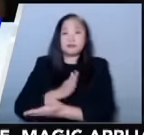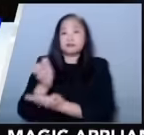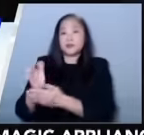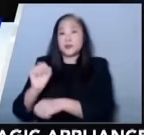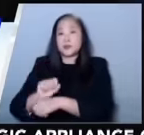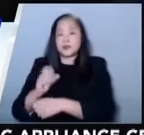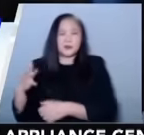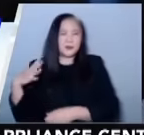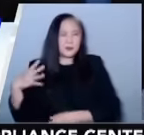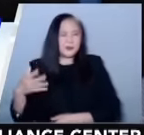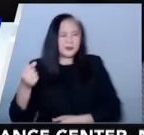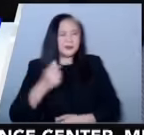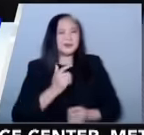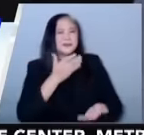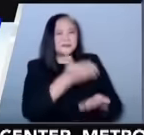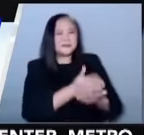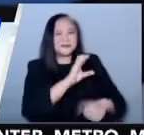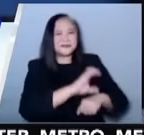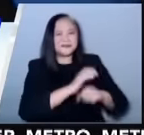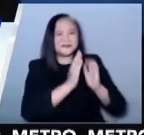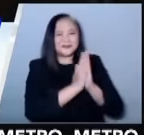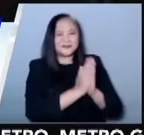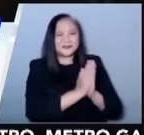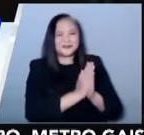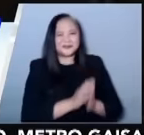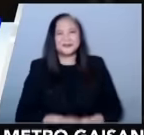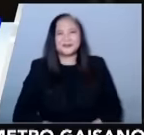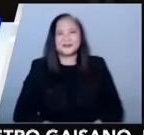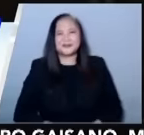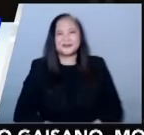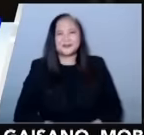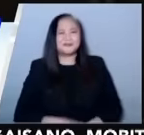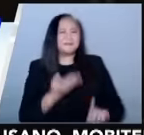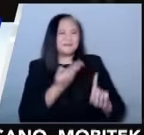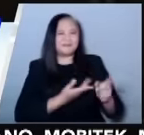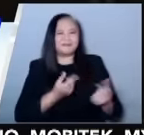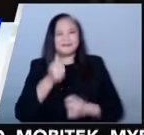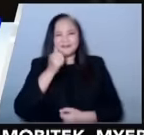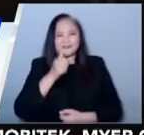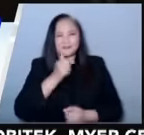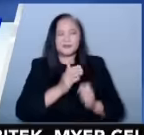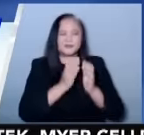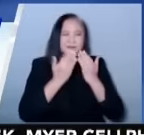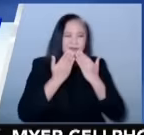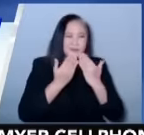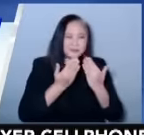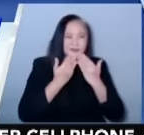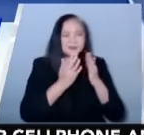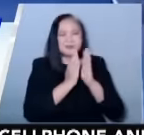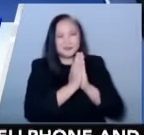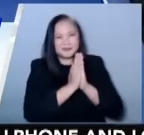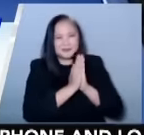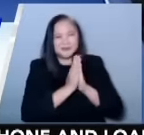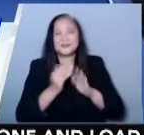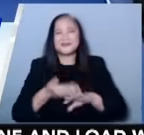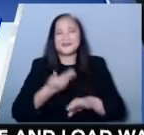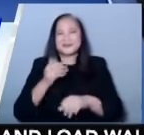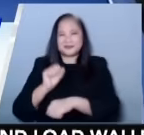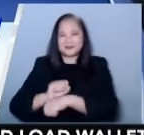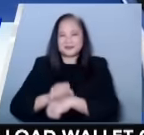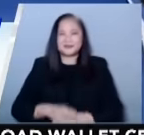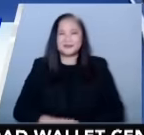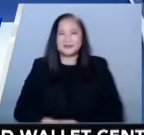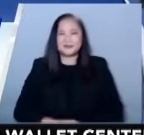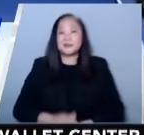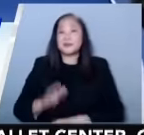magdasal. Ganito raw ang araw-araw niyang sistema. Dasal at pasalamat muna bago magtrabaho. Sa hapon, ganoon ulit bago